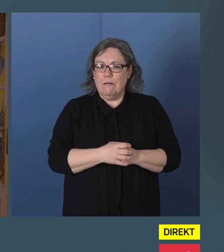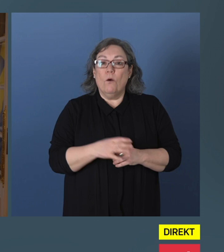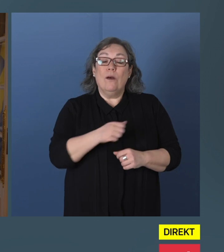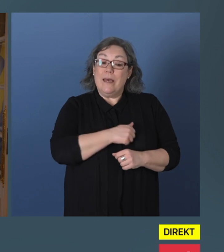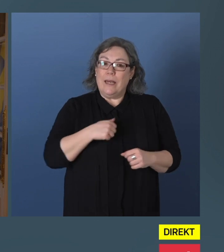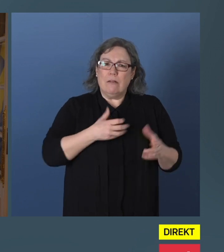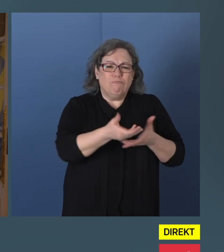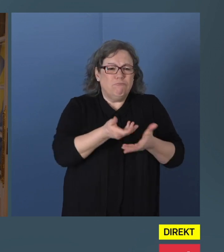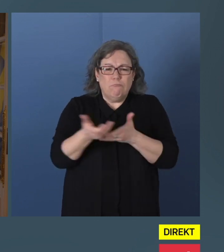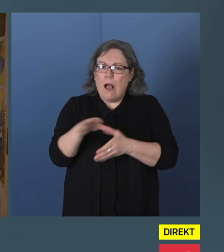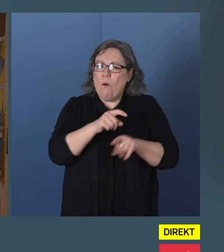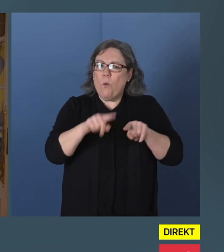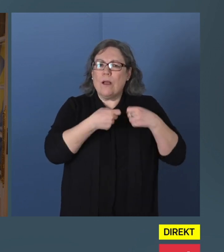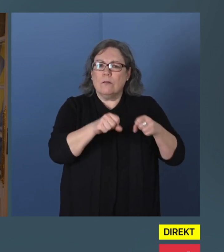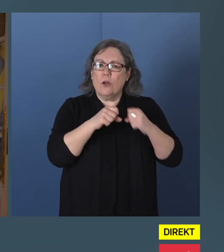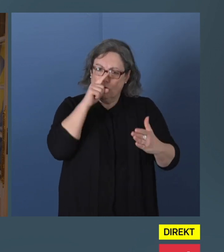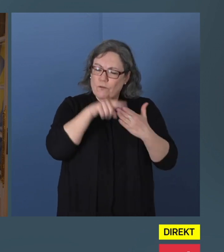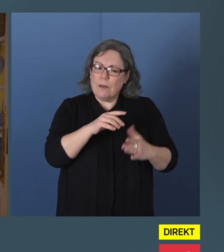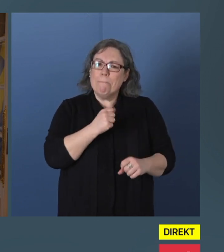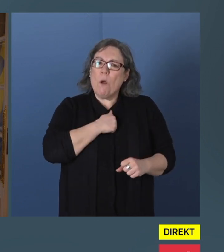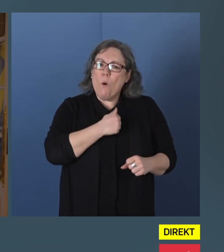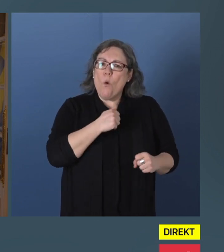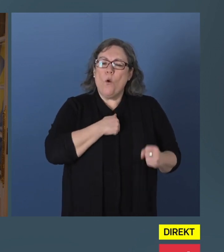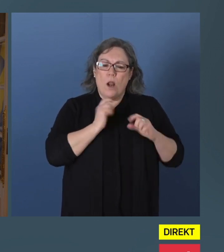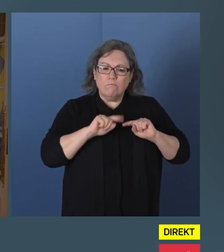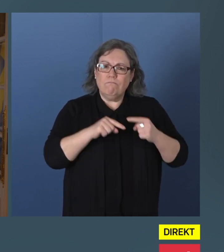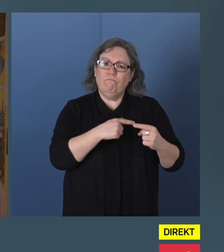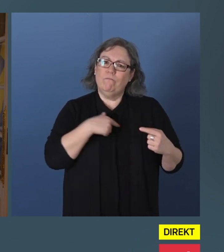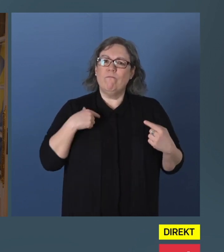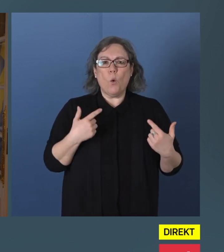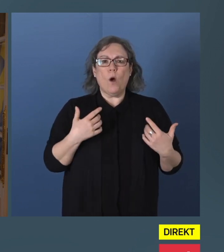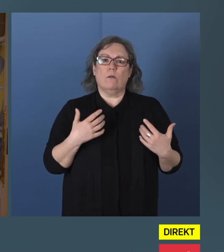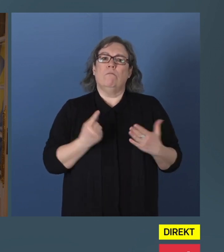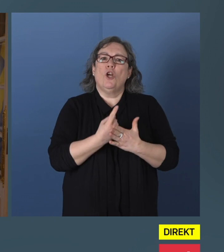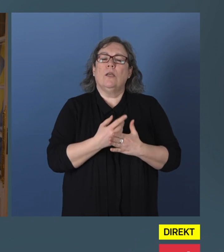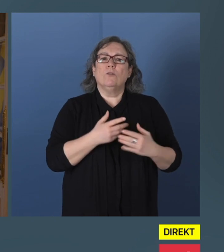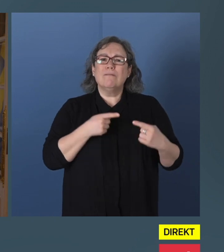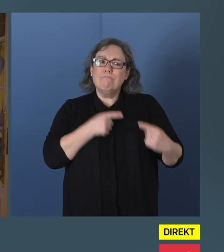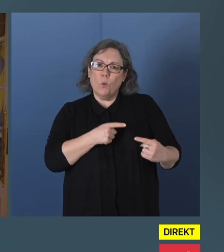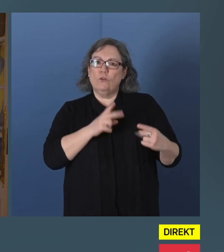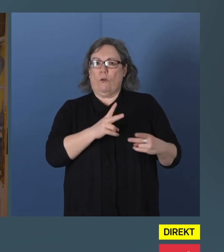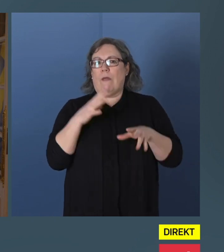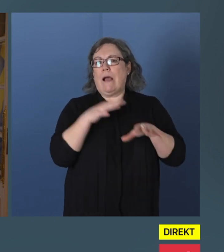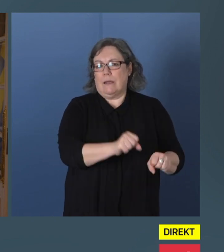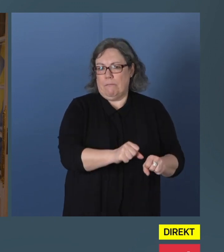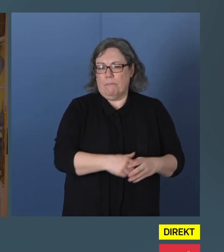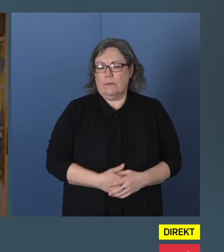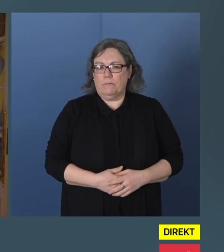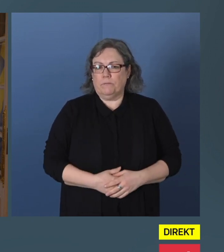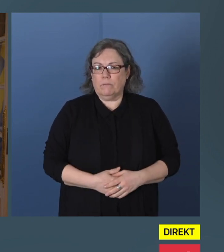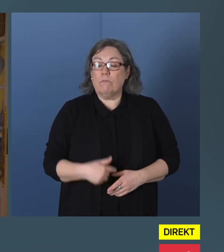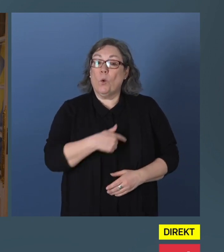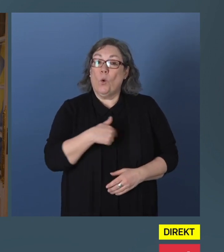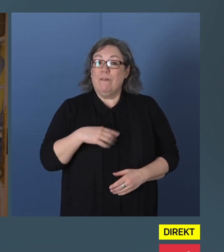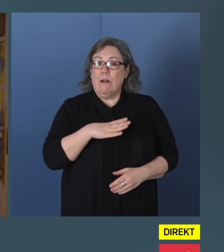för att vidmakthålla och stärka vår förmåga att stå emot den sortens angrepp. Vi genomför också i